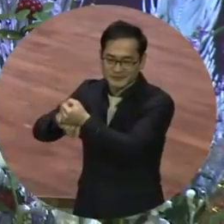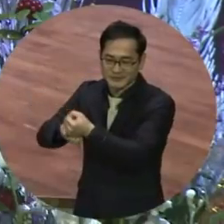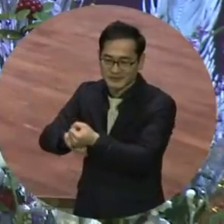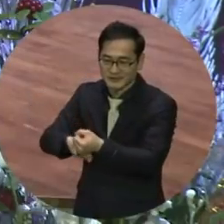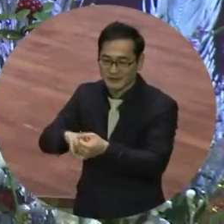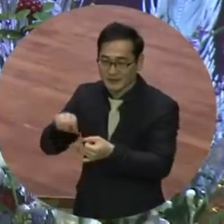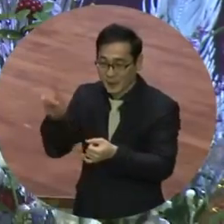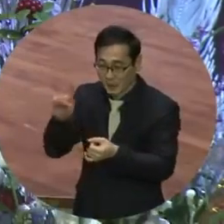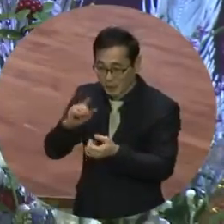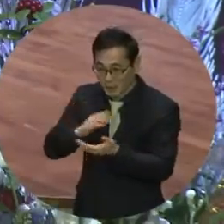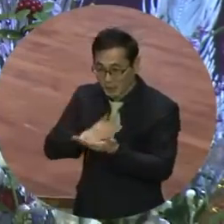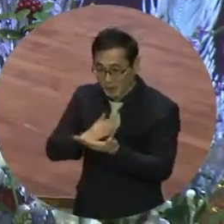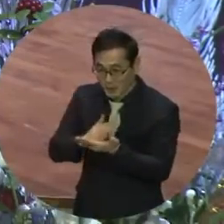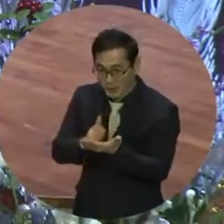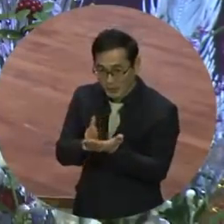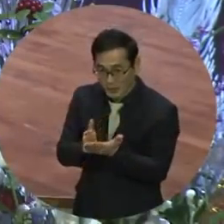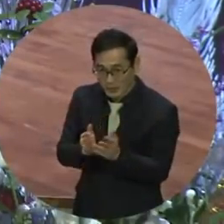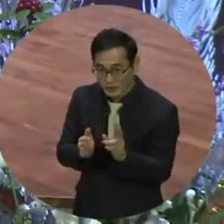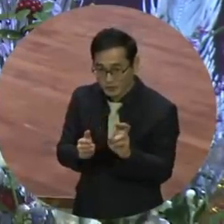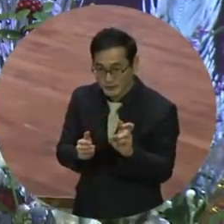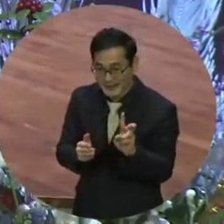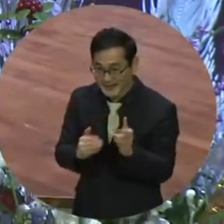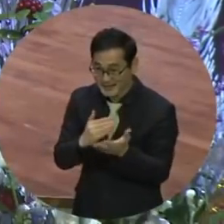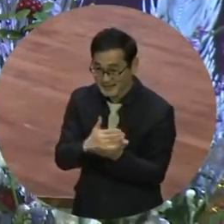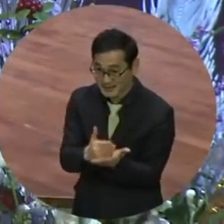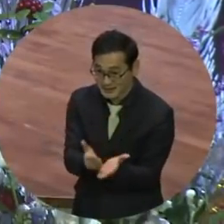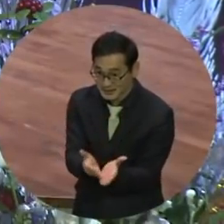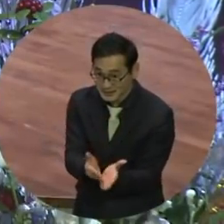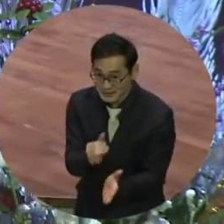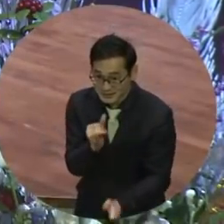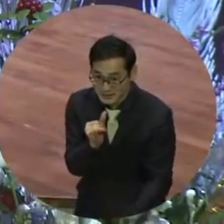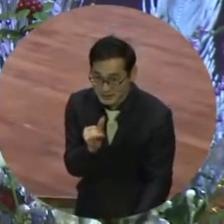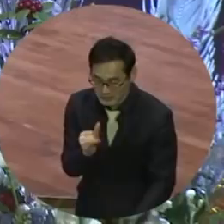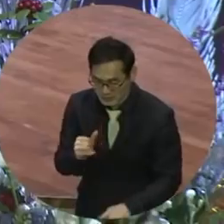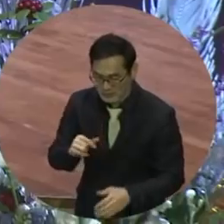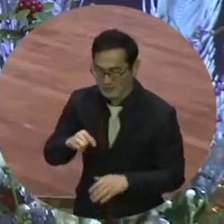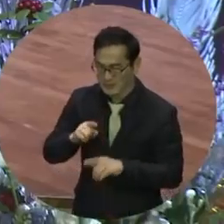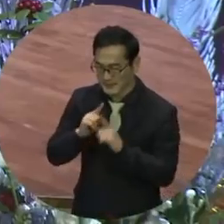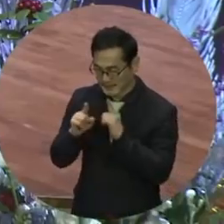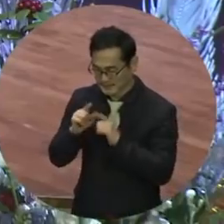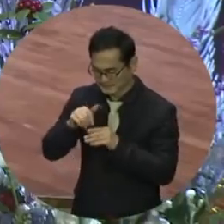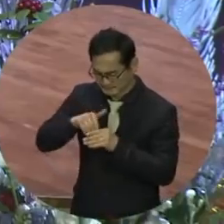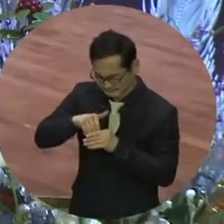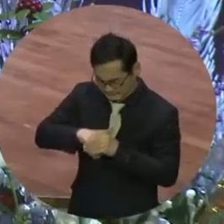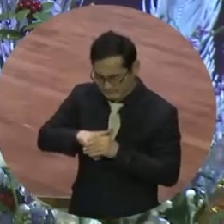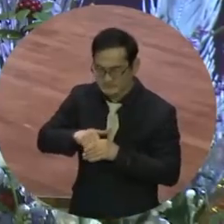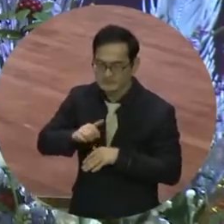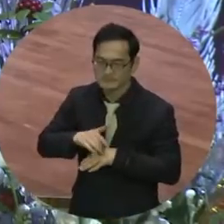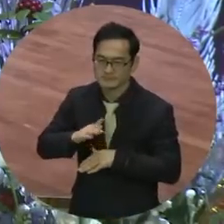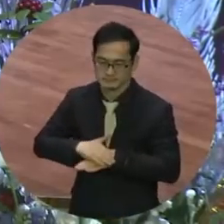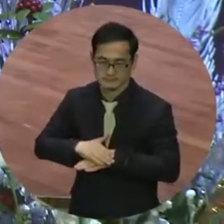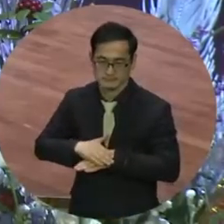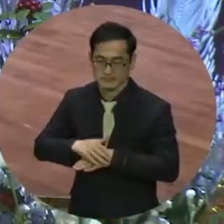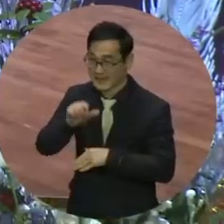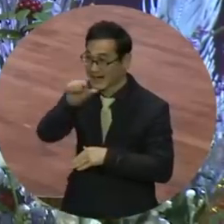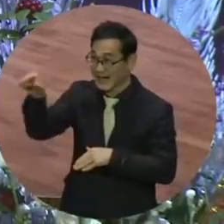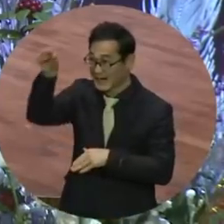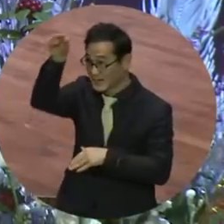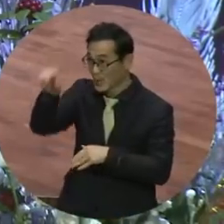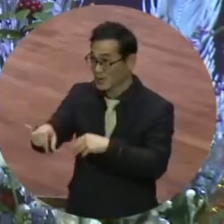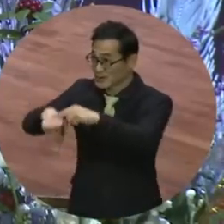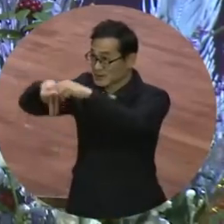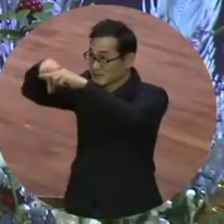21가지. 이것이 여러분에게 딱 체질이에요, 체질. 갈보리의 감격. 갈보리 산